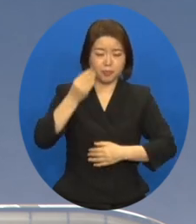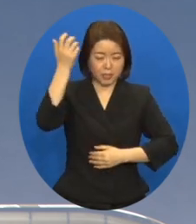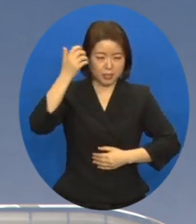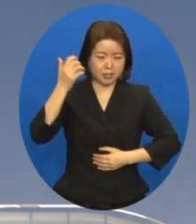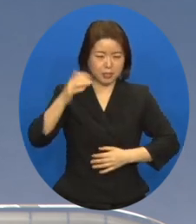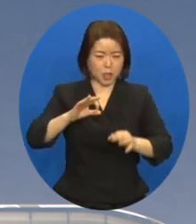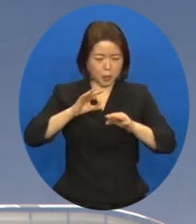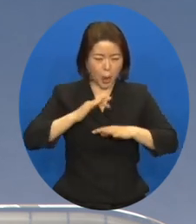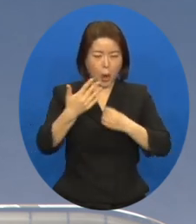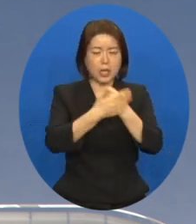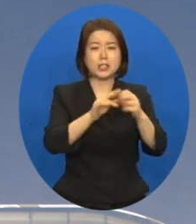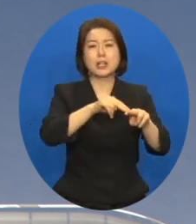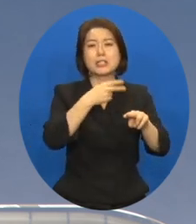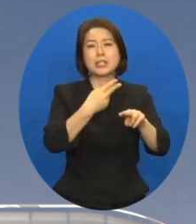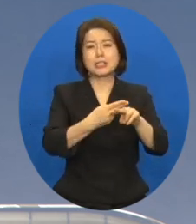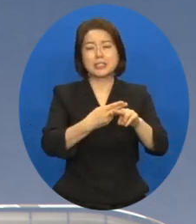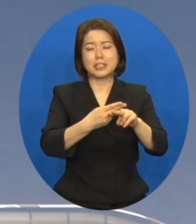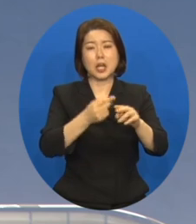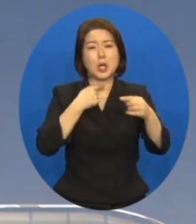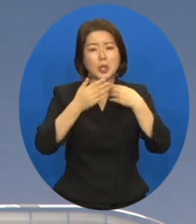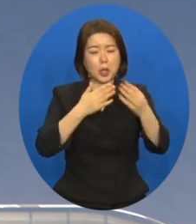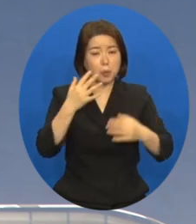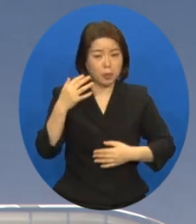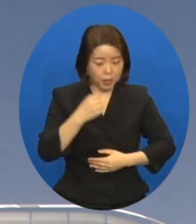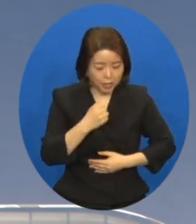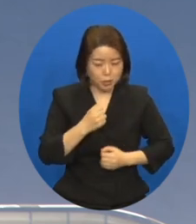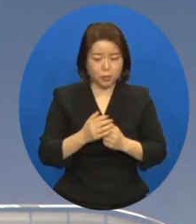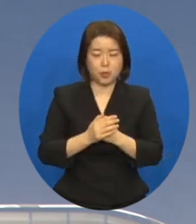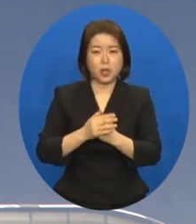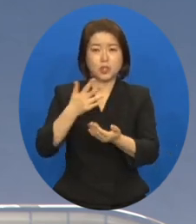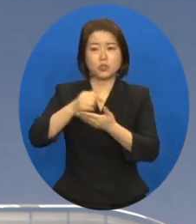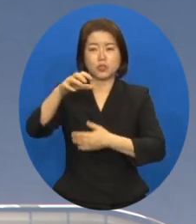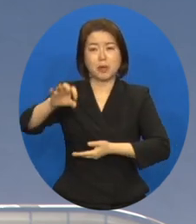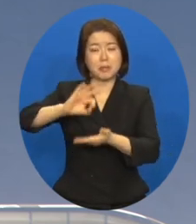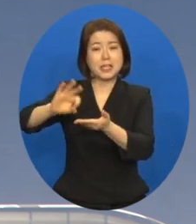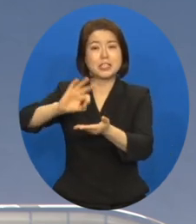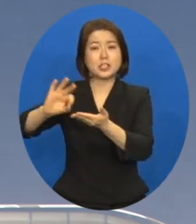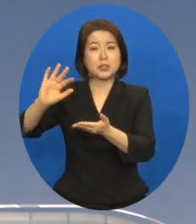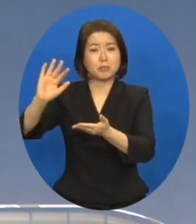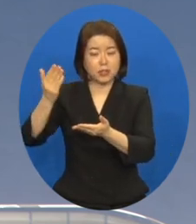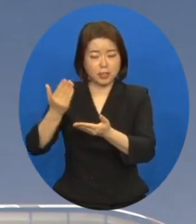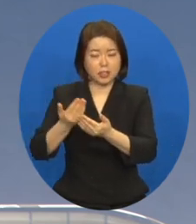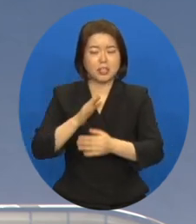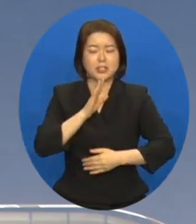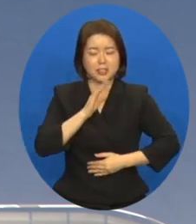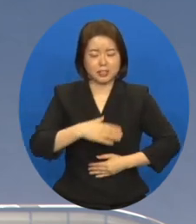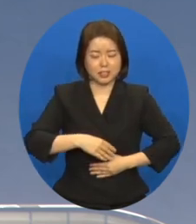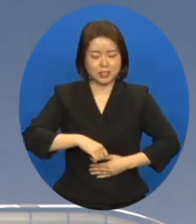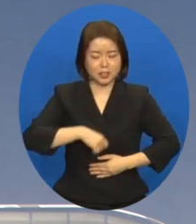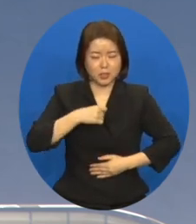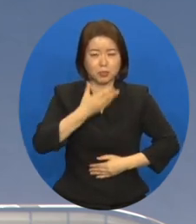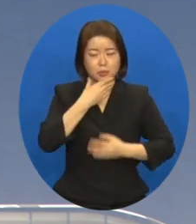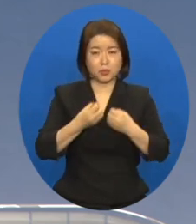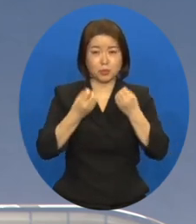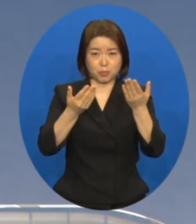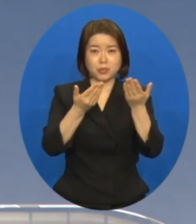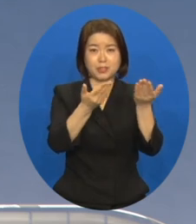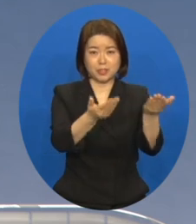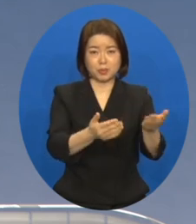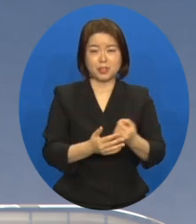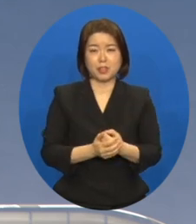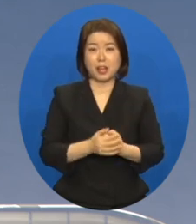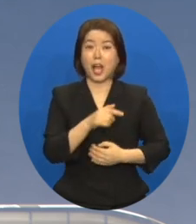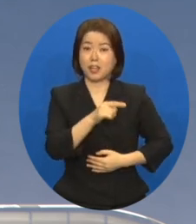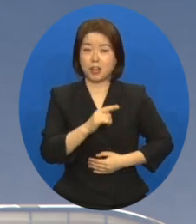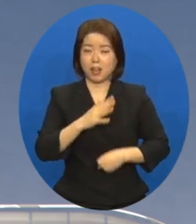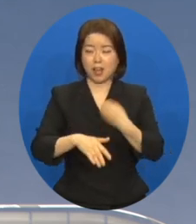체험도 하고 또 그렇게 쓰인 주님 앞에 쓰임 받게 되기를 진심으로 축복합니다. 이것은 하나님의